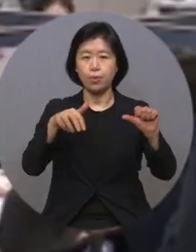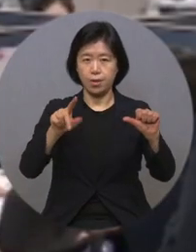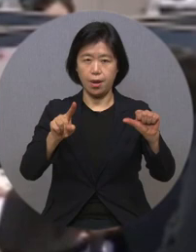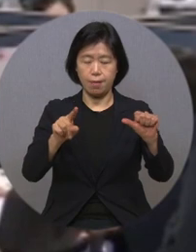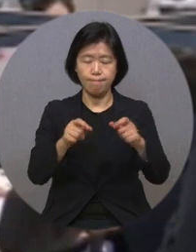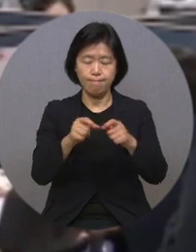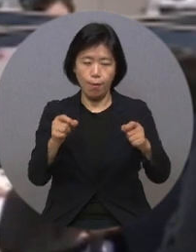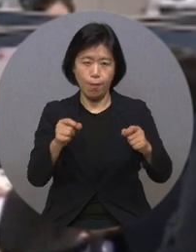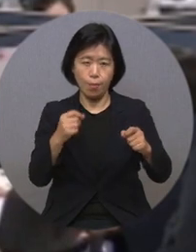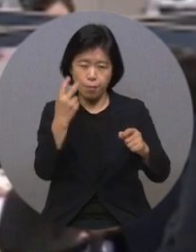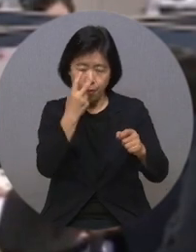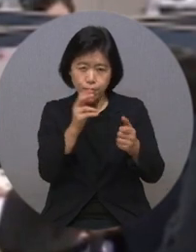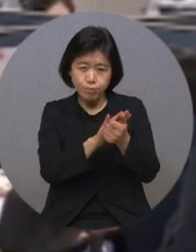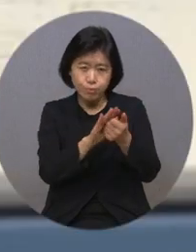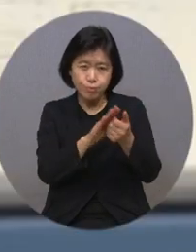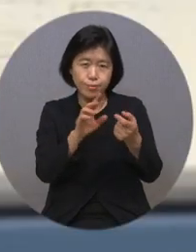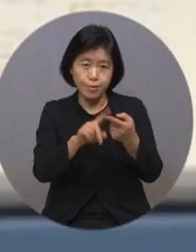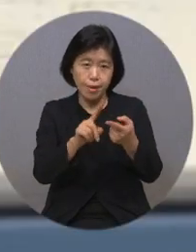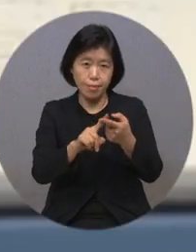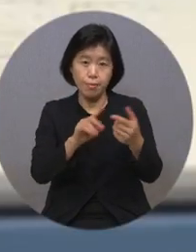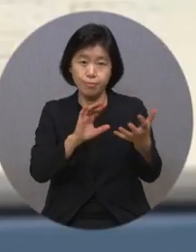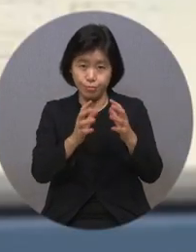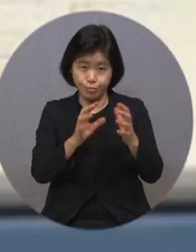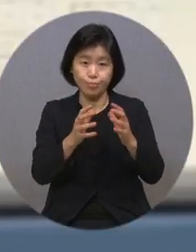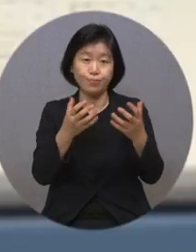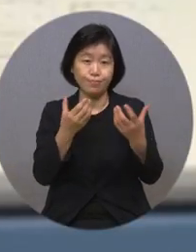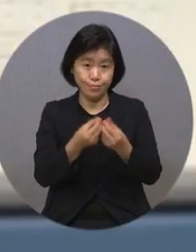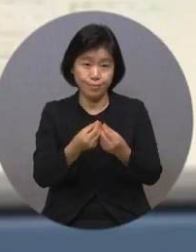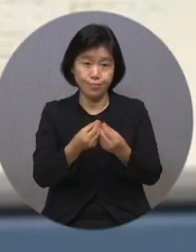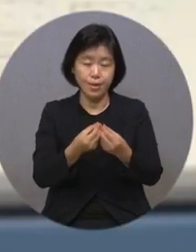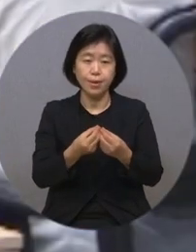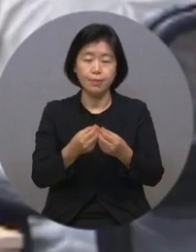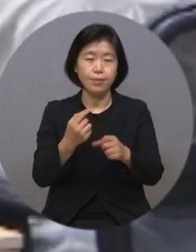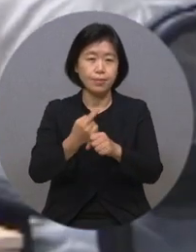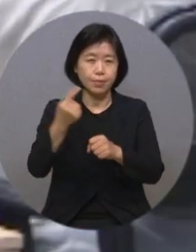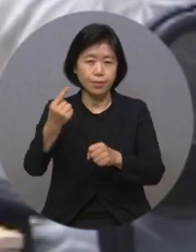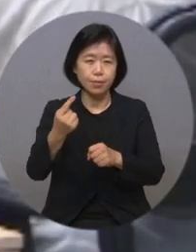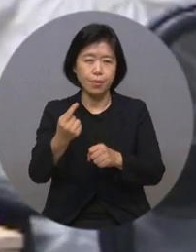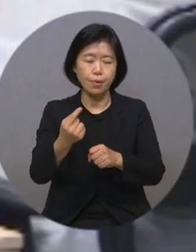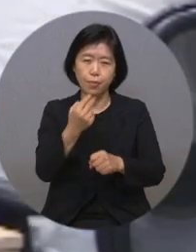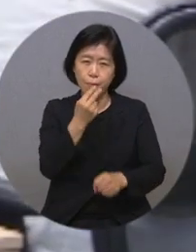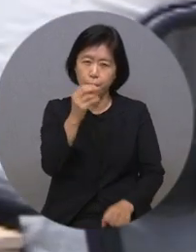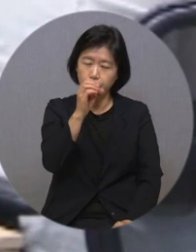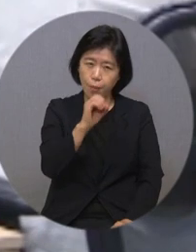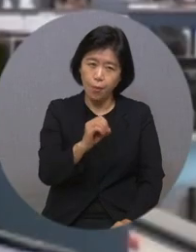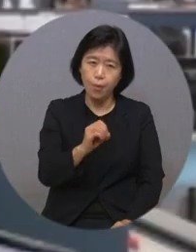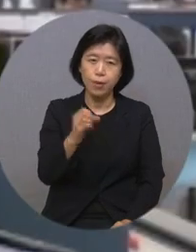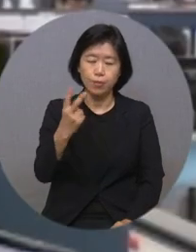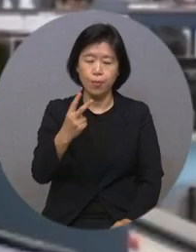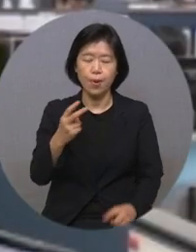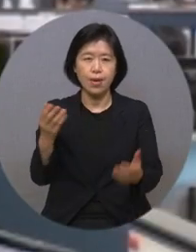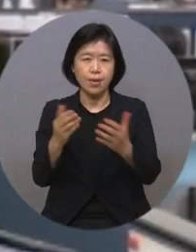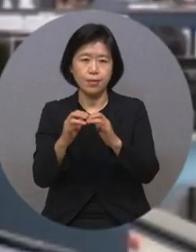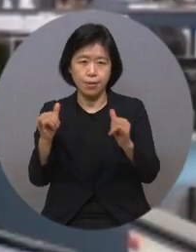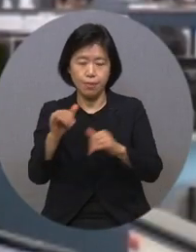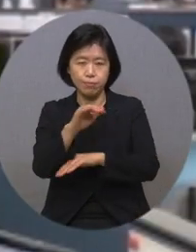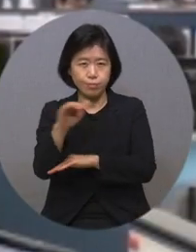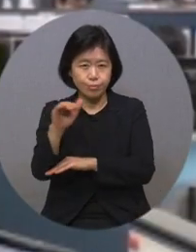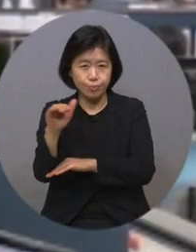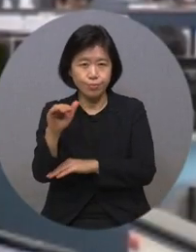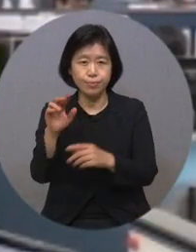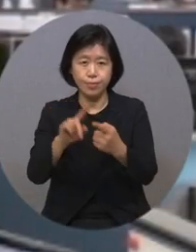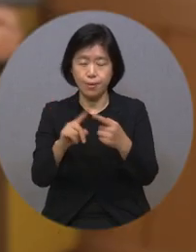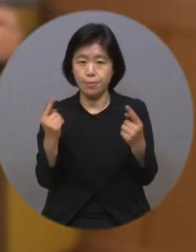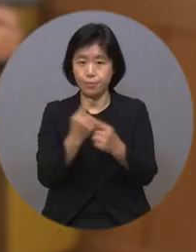같은 내용을 담은 2022년 장기 위한 보험료율 미숙아 와 인력 배치 기준 개선안 을 만장일치로 의결했습니다